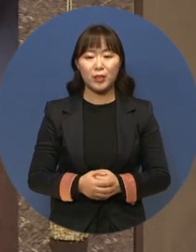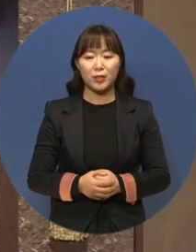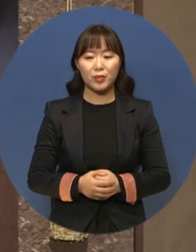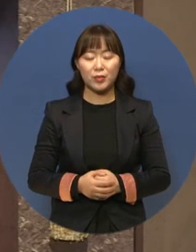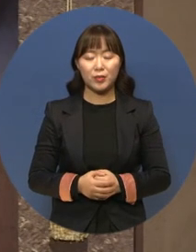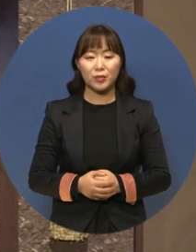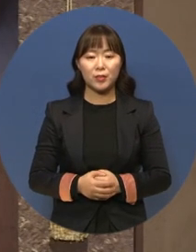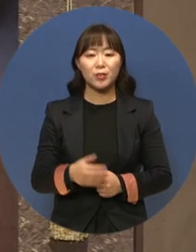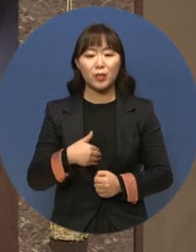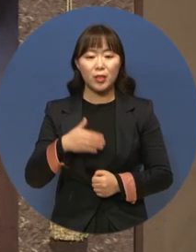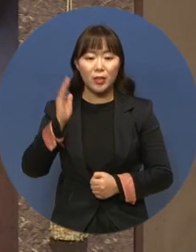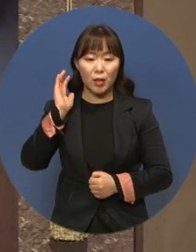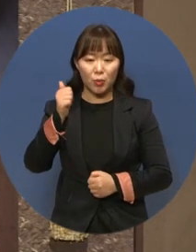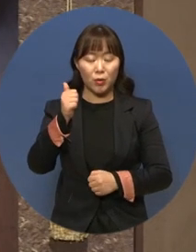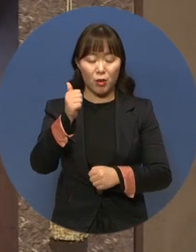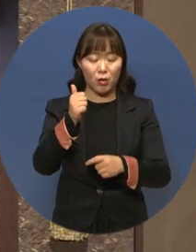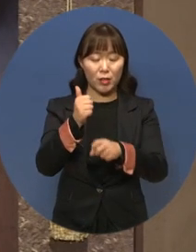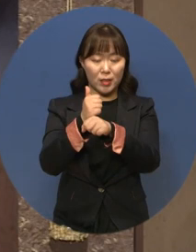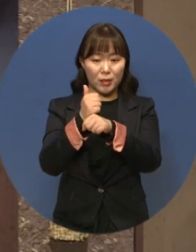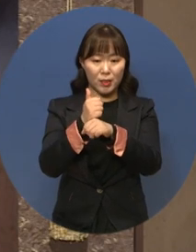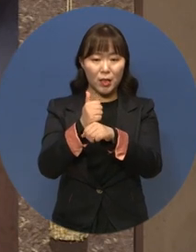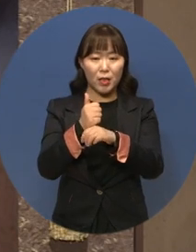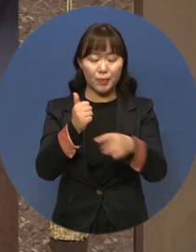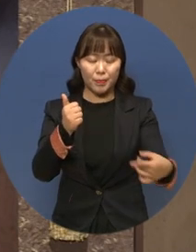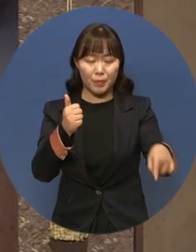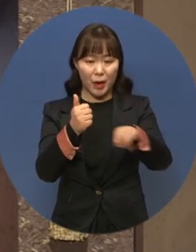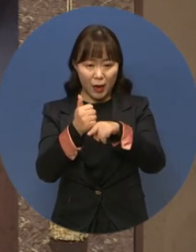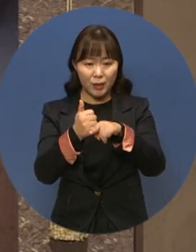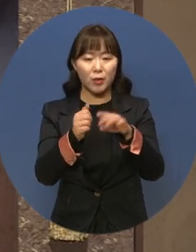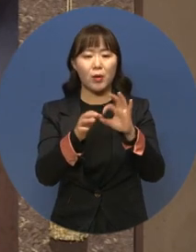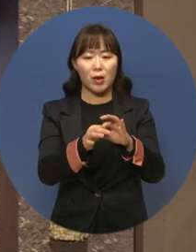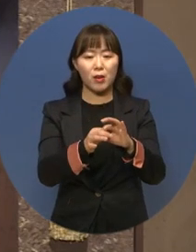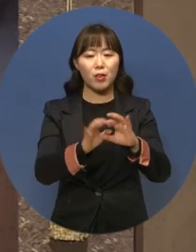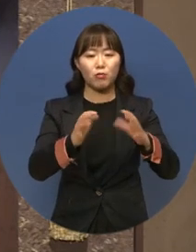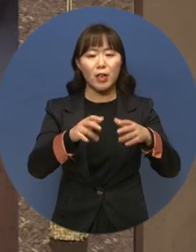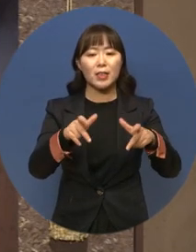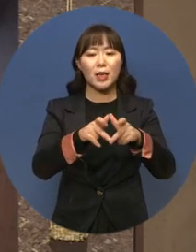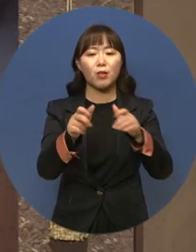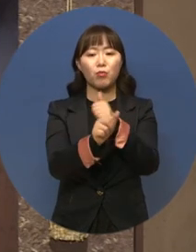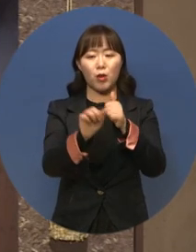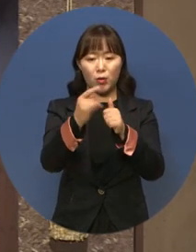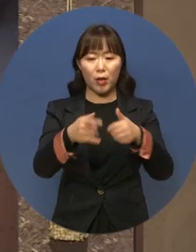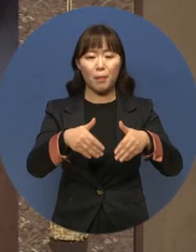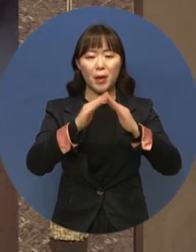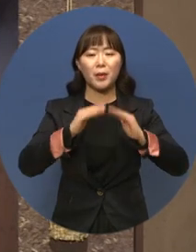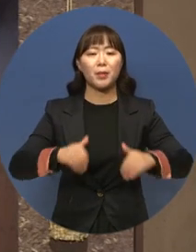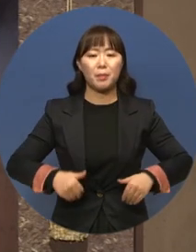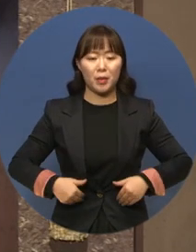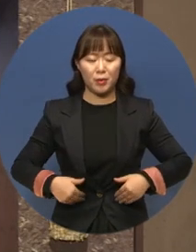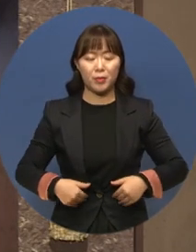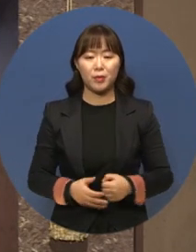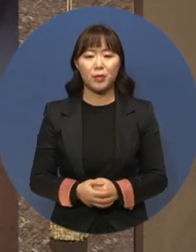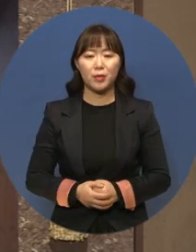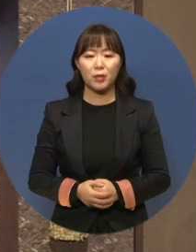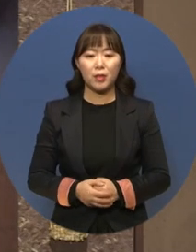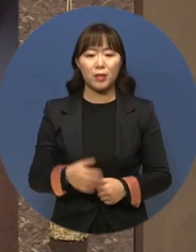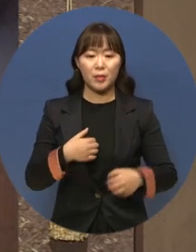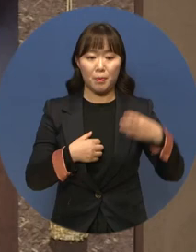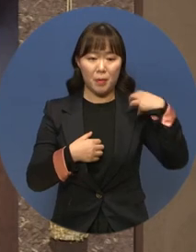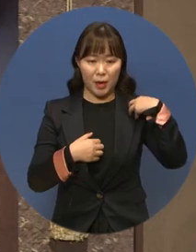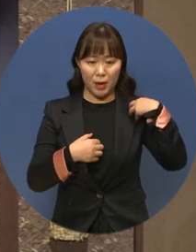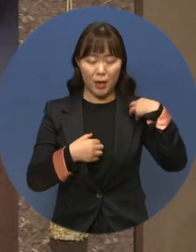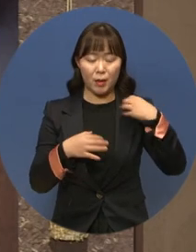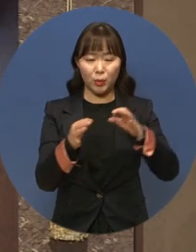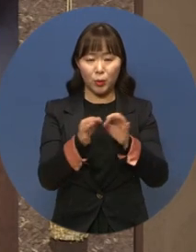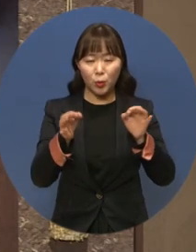저는 대통령 직속 국가장애인위원회가 꼭 설치되어야 된다고 생각합니다. 제 임기